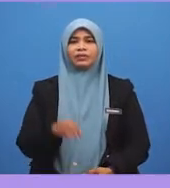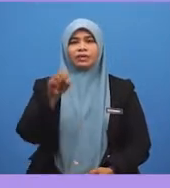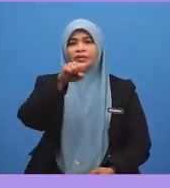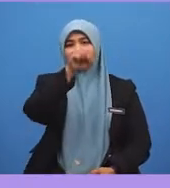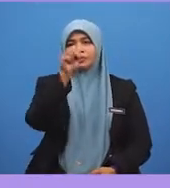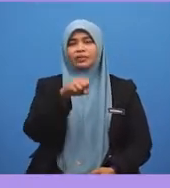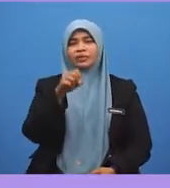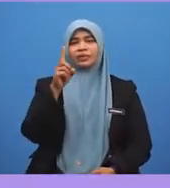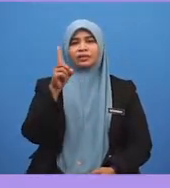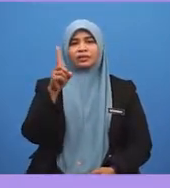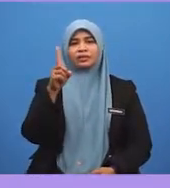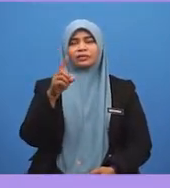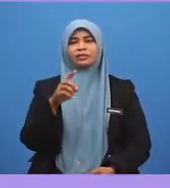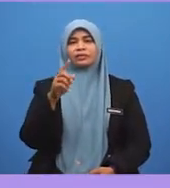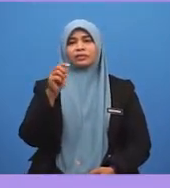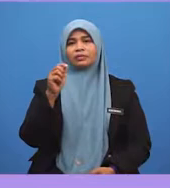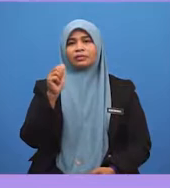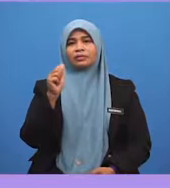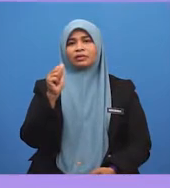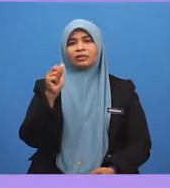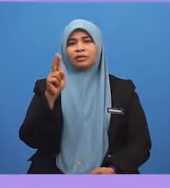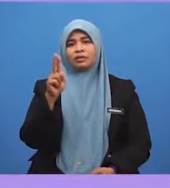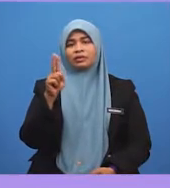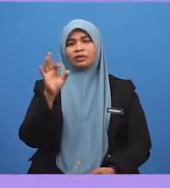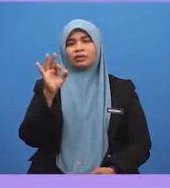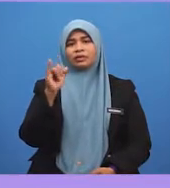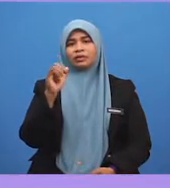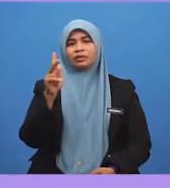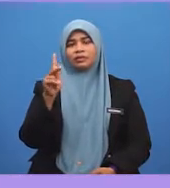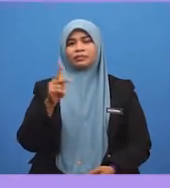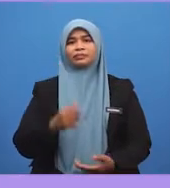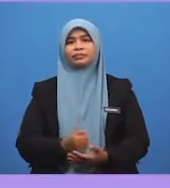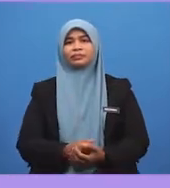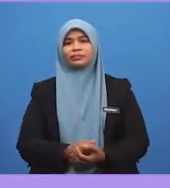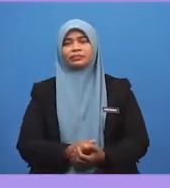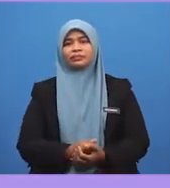Soalan yang pertama, murid-murid jawab bersama ya.